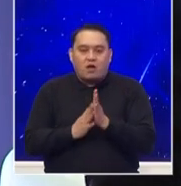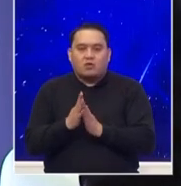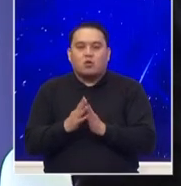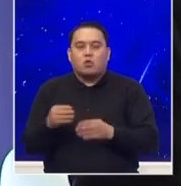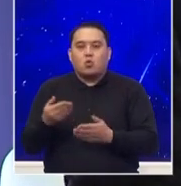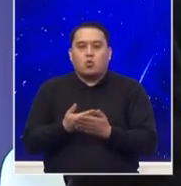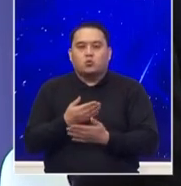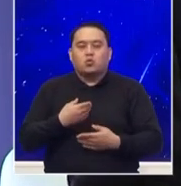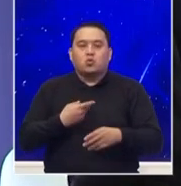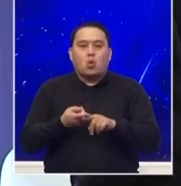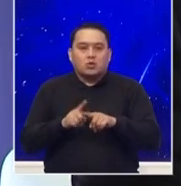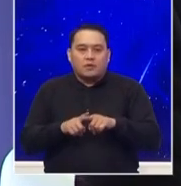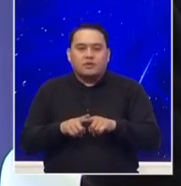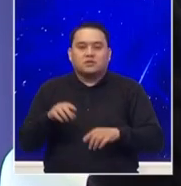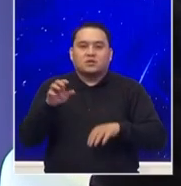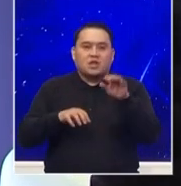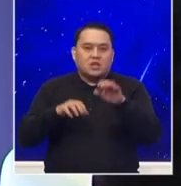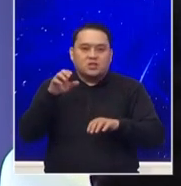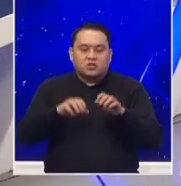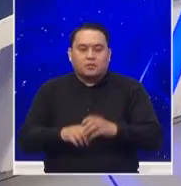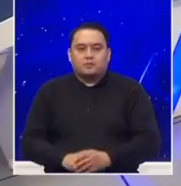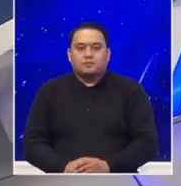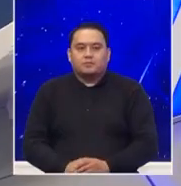для художественной гимнастики и скалолазания.